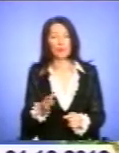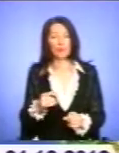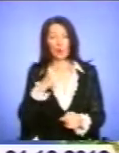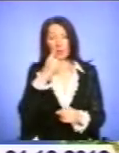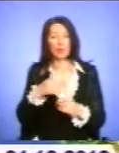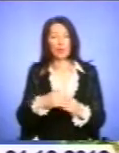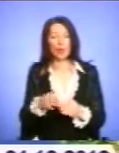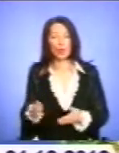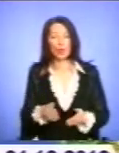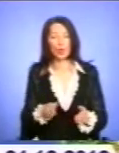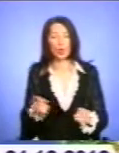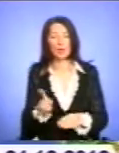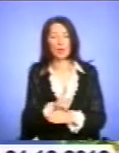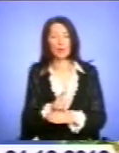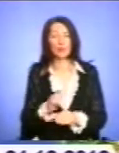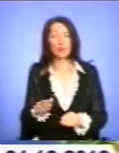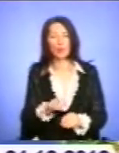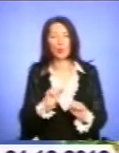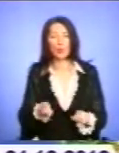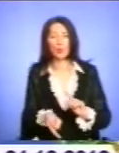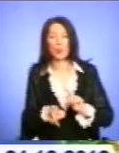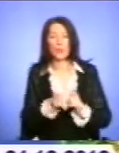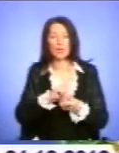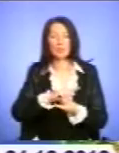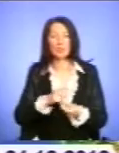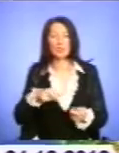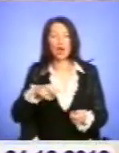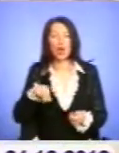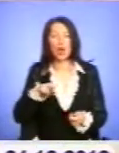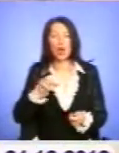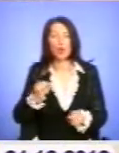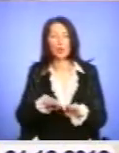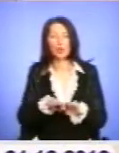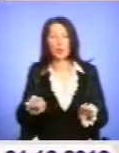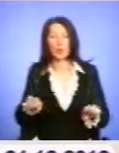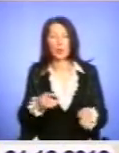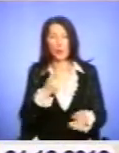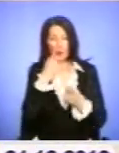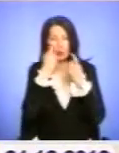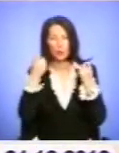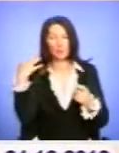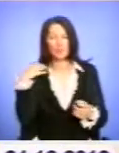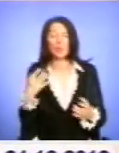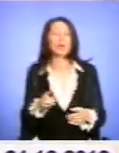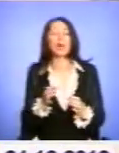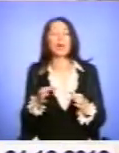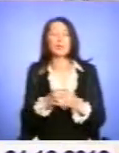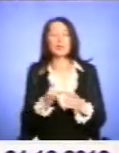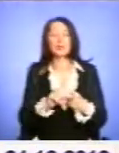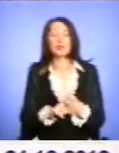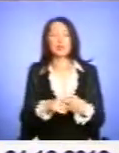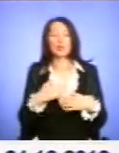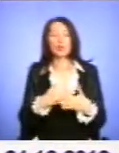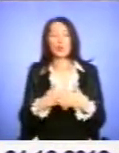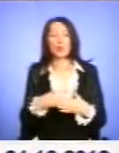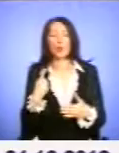Незабаром дороги Тернопільщини можуть перетворитися у людяний накат. Про це повідомив начальник сектора зв'язків з громадськістю обласного управління